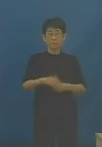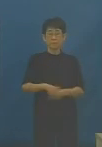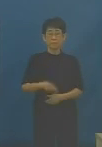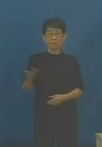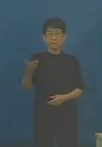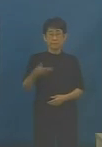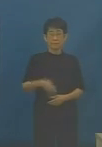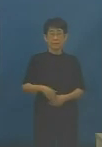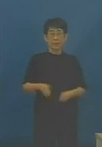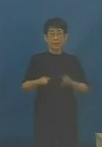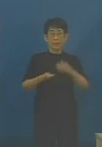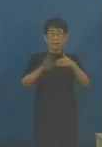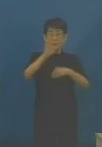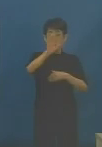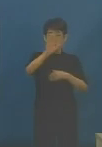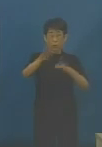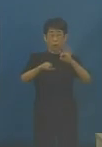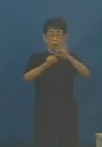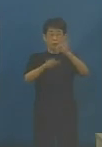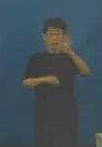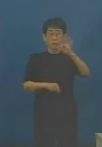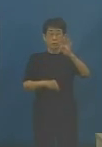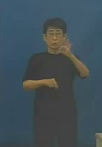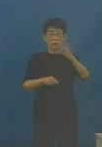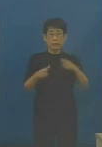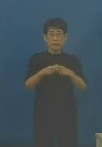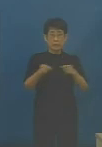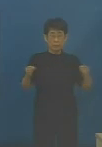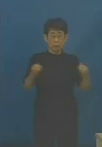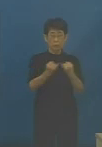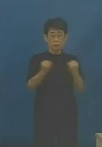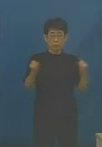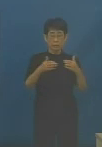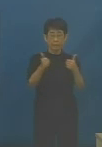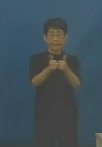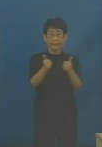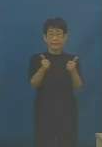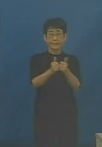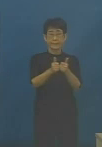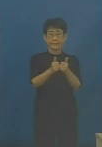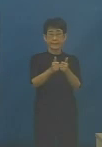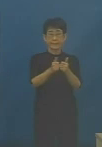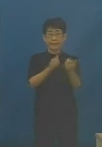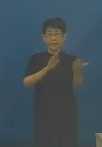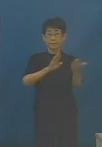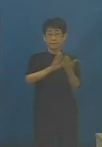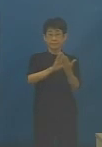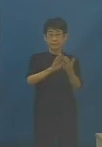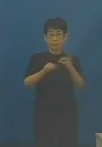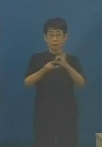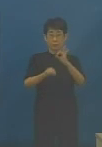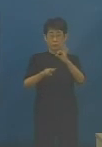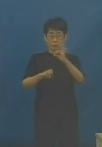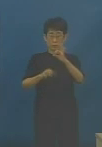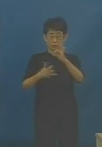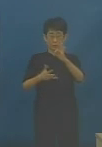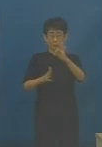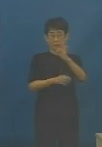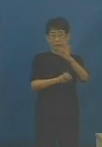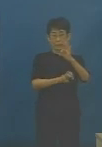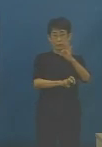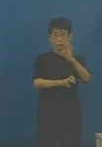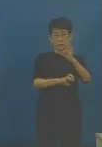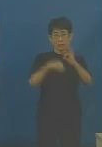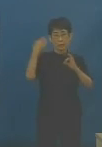いよいよ10月にですね、日本女性会議が迫ってまいりました。10月28日から30日まで、倉